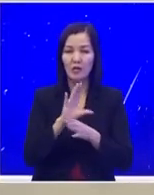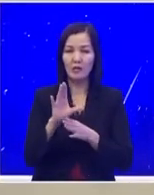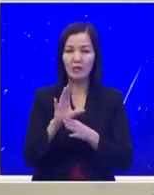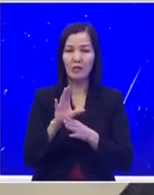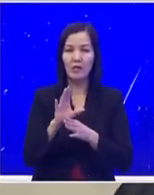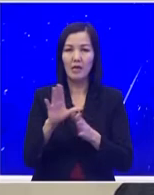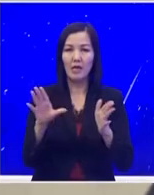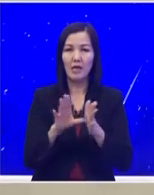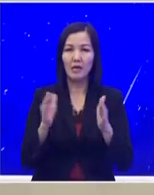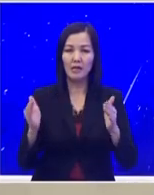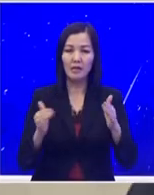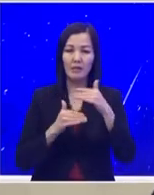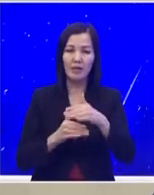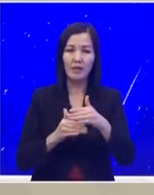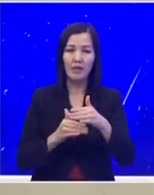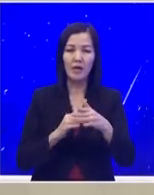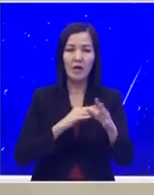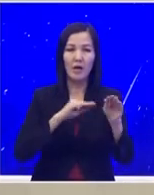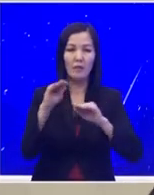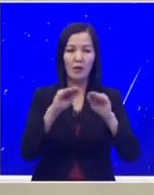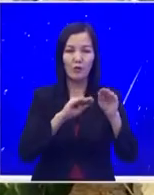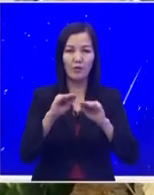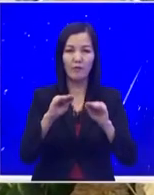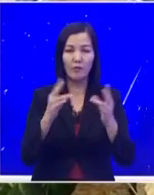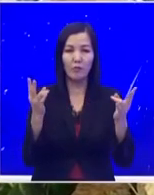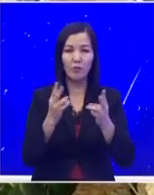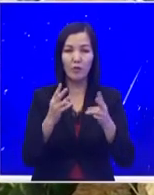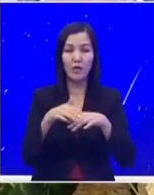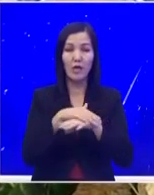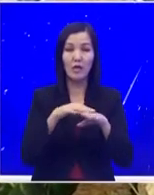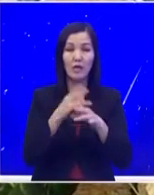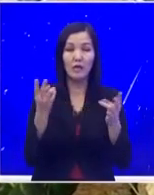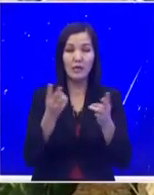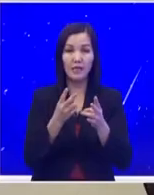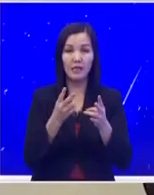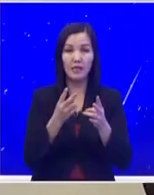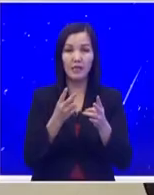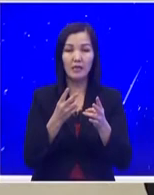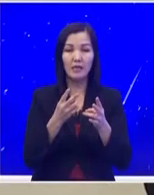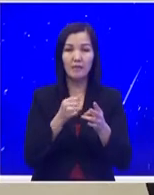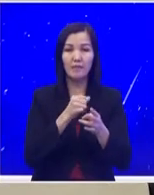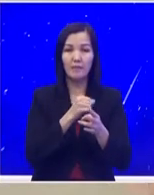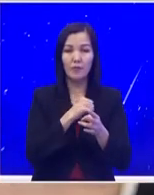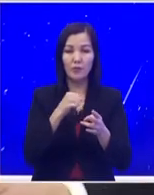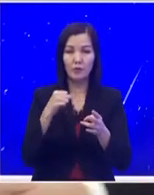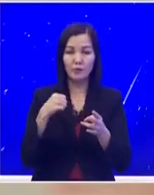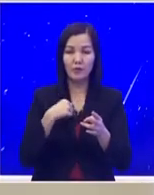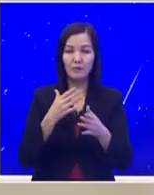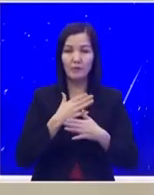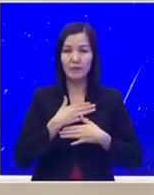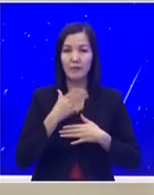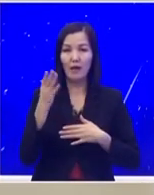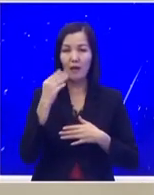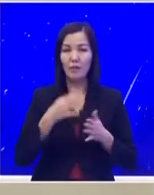өнім жаңағы оборудование плита болу керек, халыққа керек зат. Өз жағымыздан мына